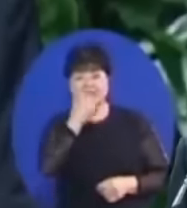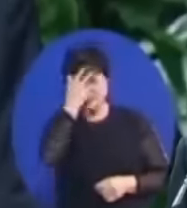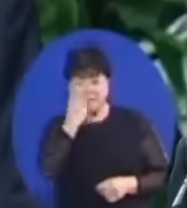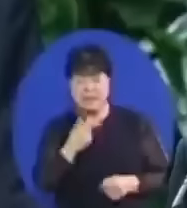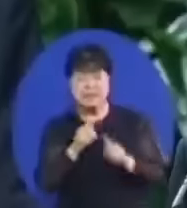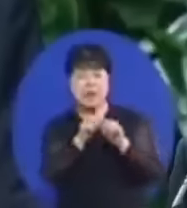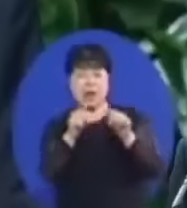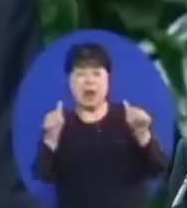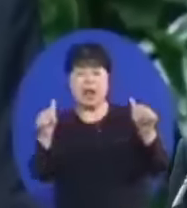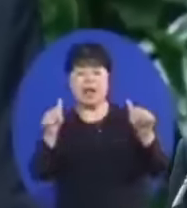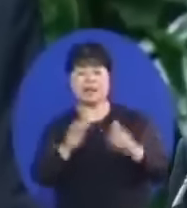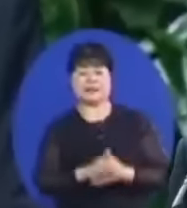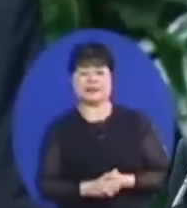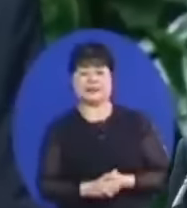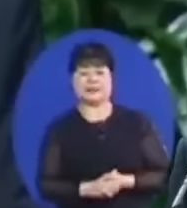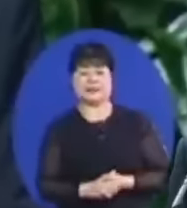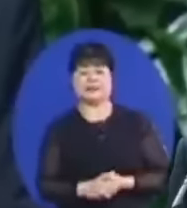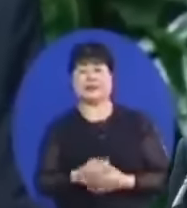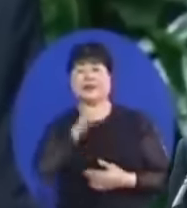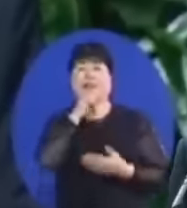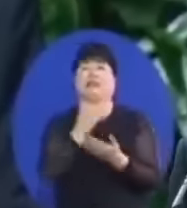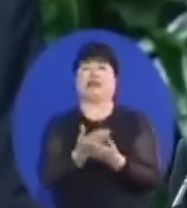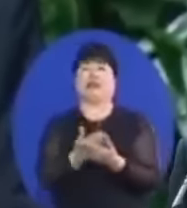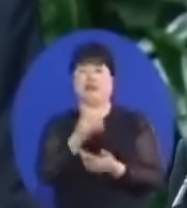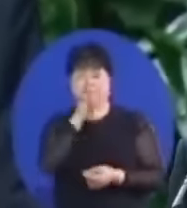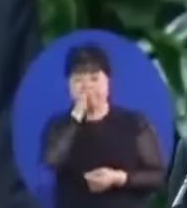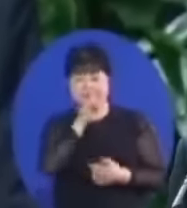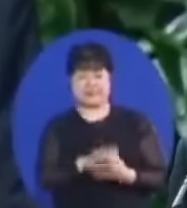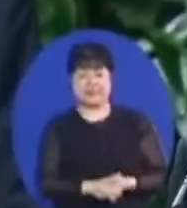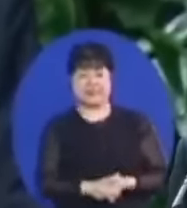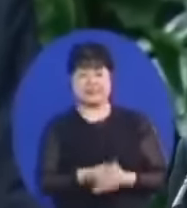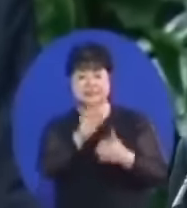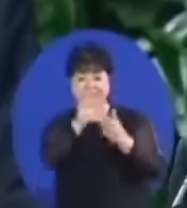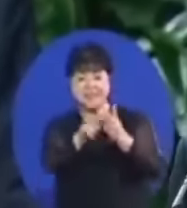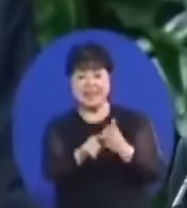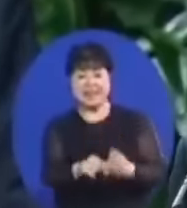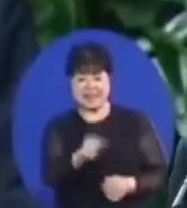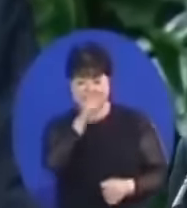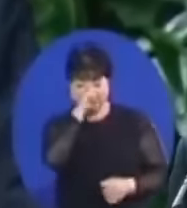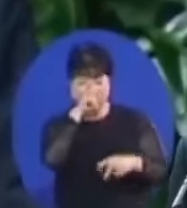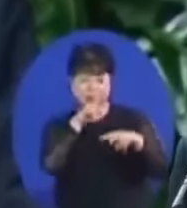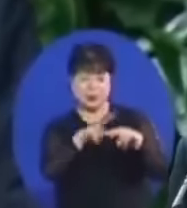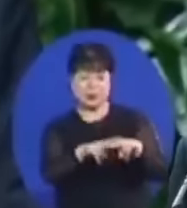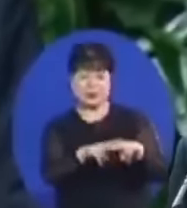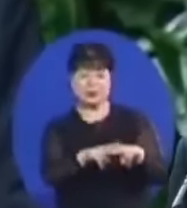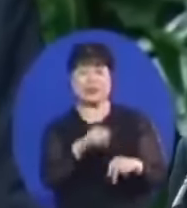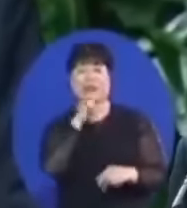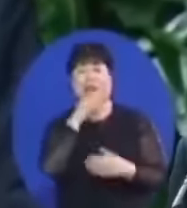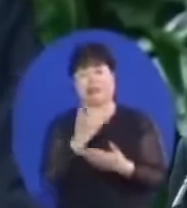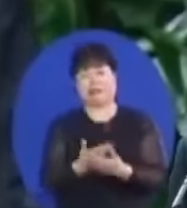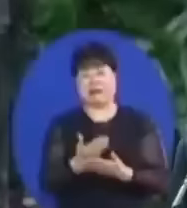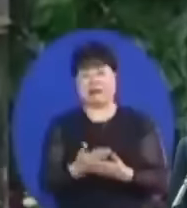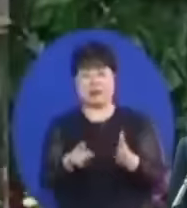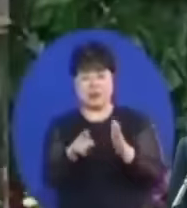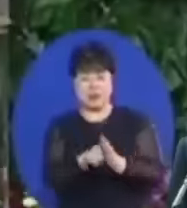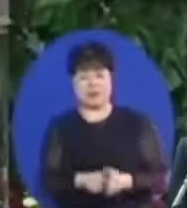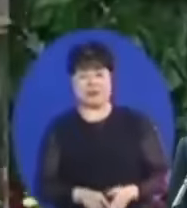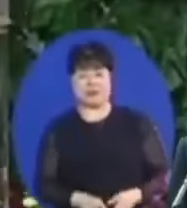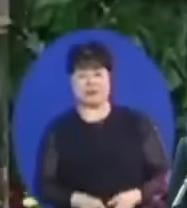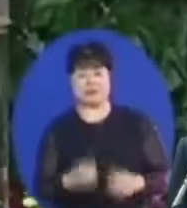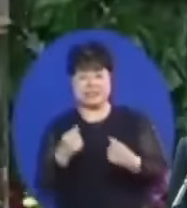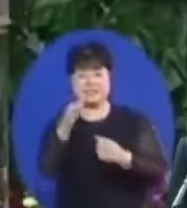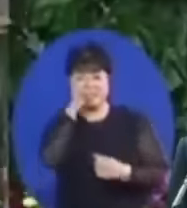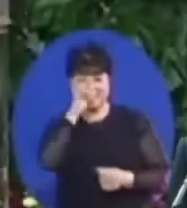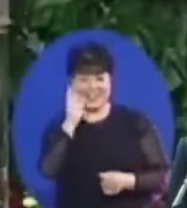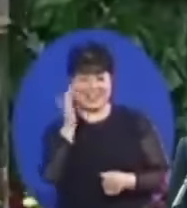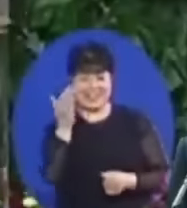바디메오가 동냥을 하고 있었습니다. 그때도 좋은 자리에 동냥을 하려면 상당히 빽이 있어야